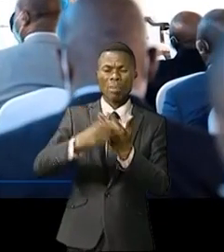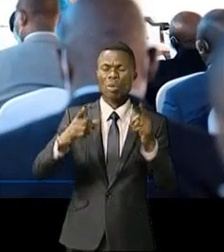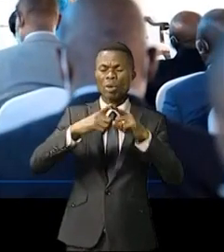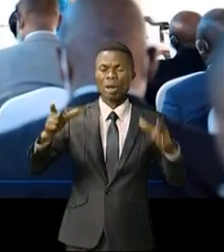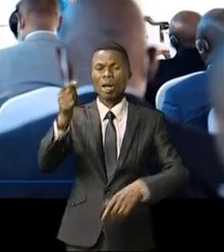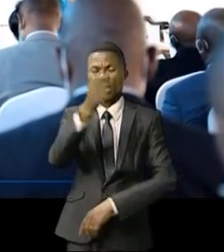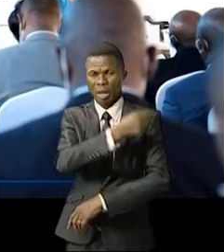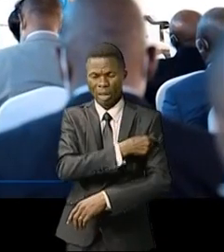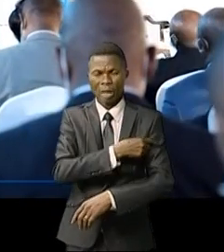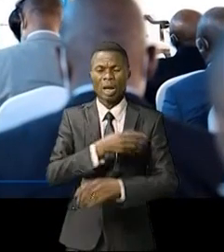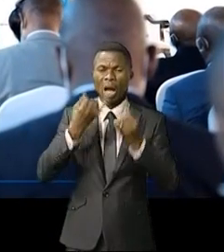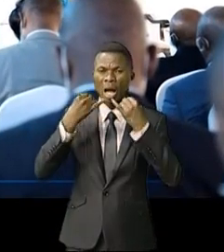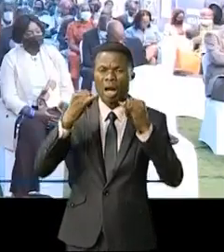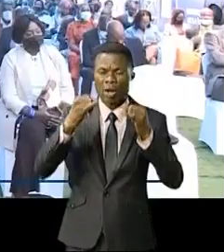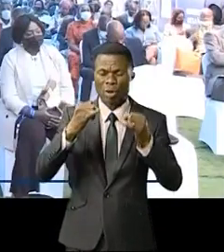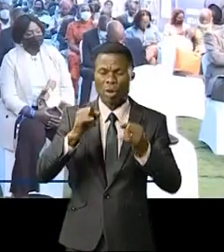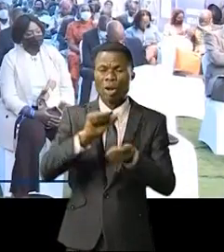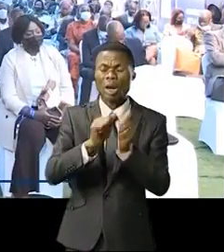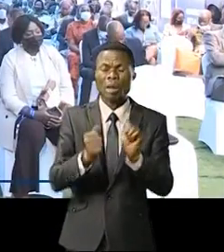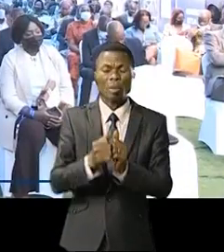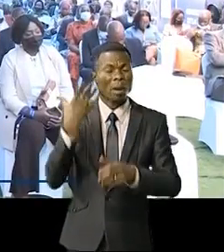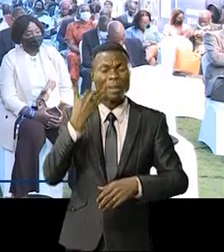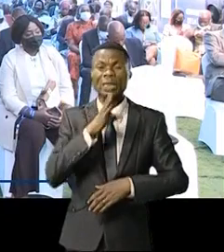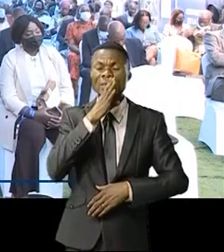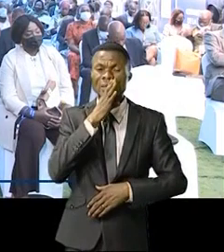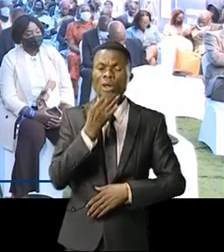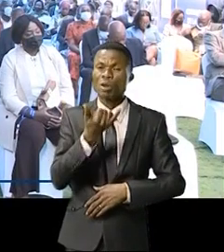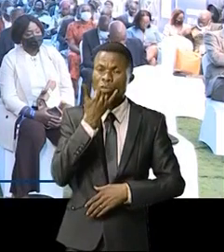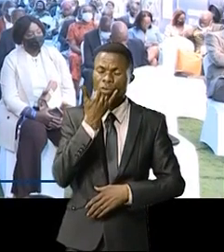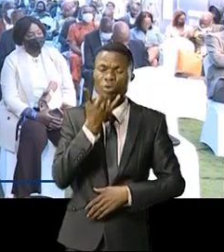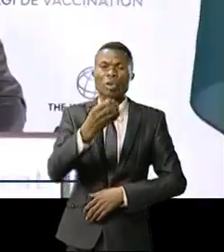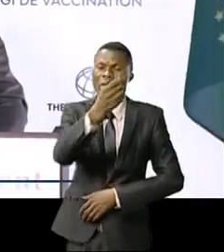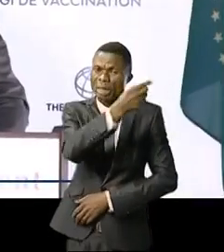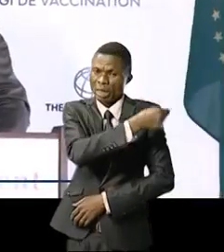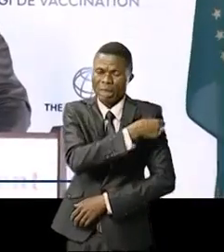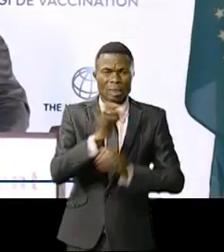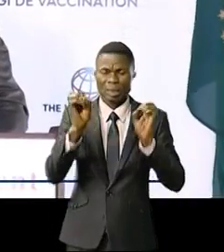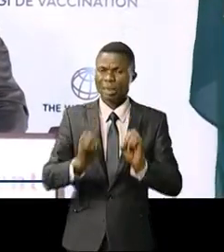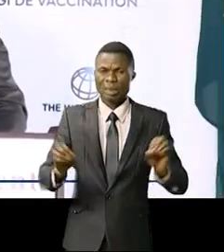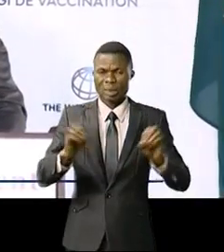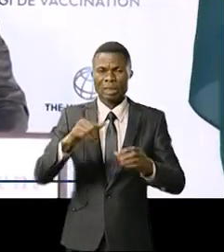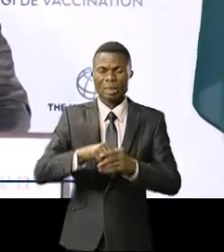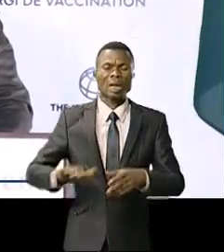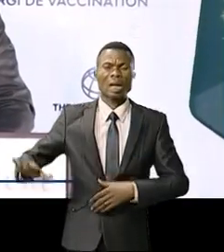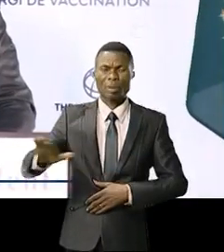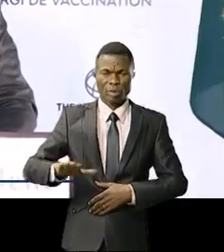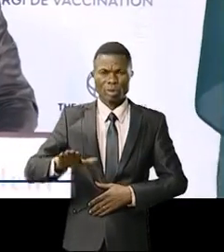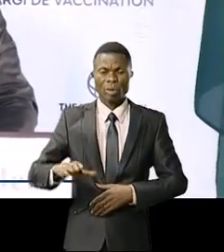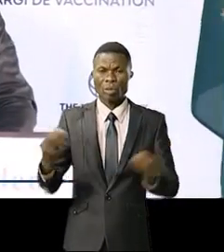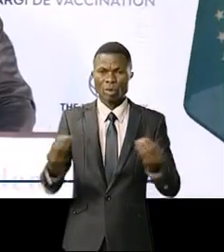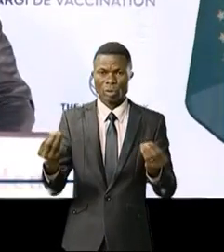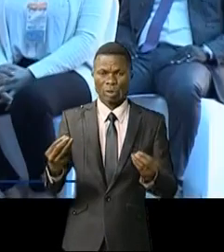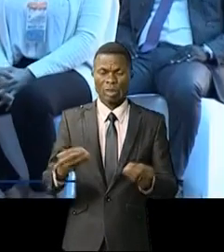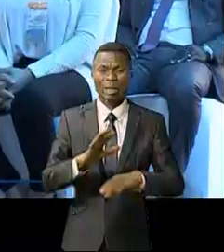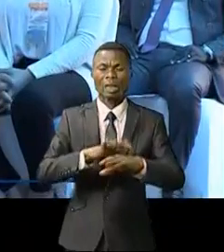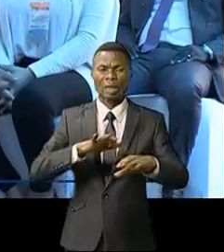vaccination, renseigne que la cause majeure de cette situation demeure la faible disponibilité des vaccins à travers le pays à cause du